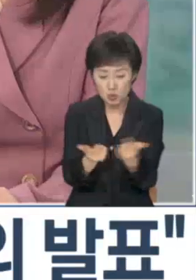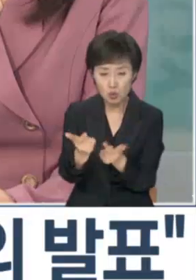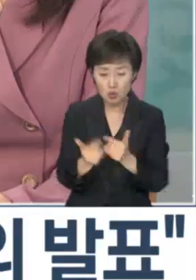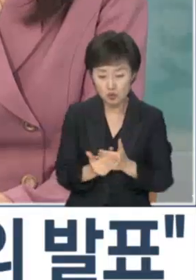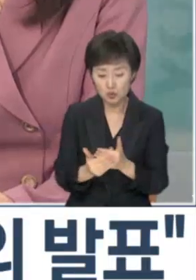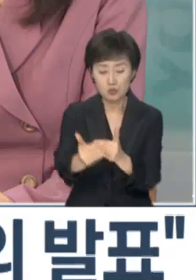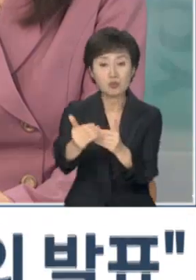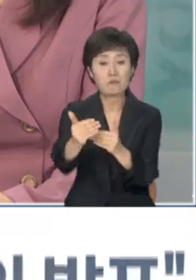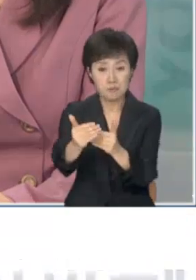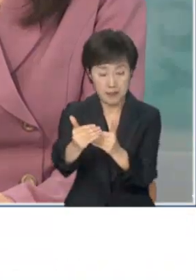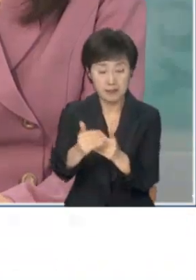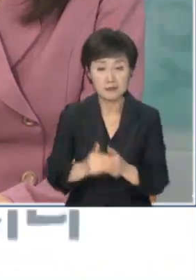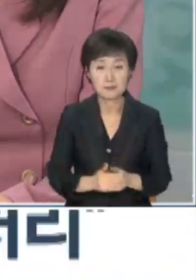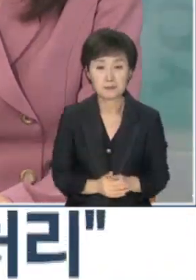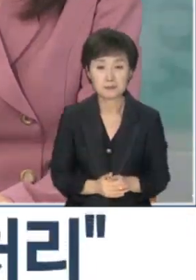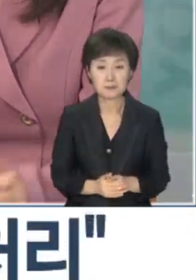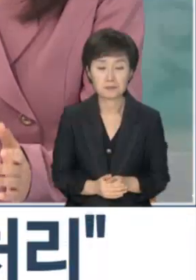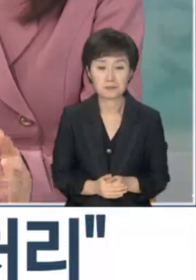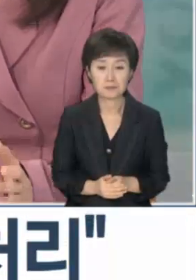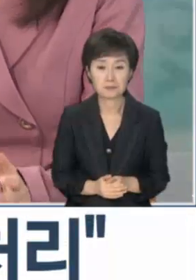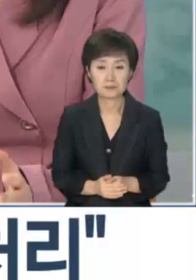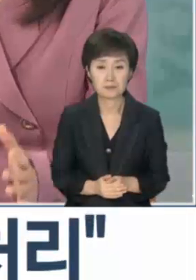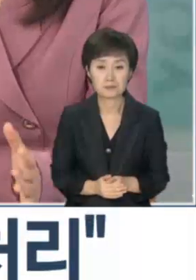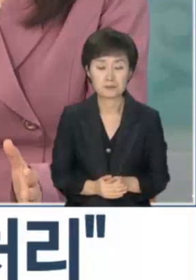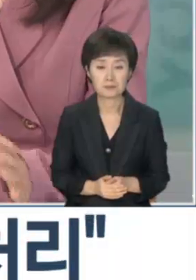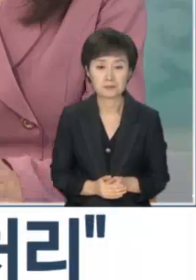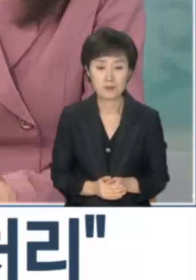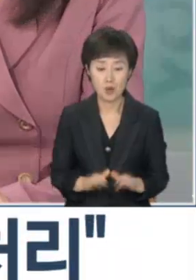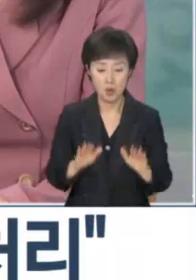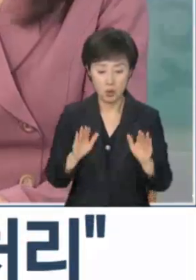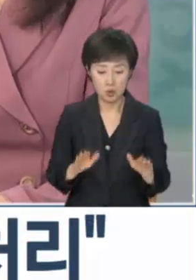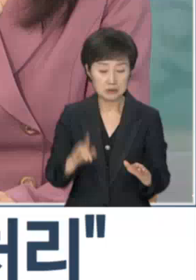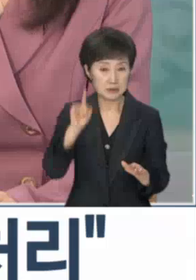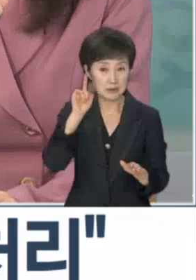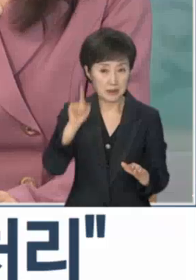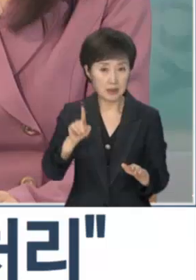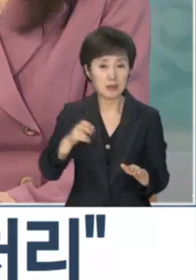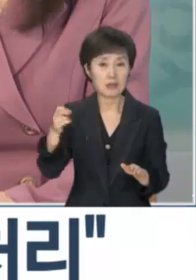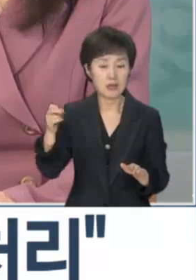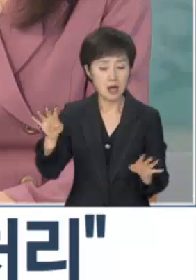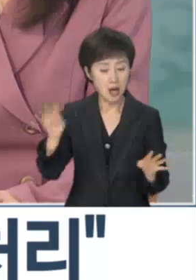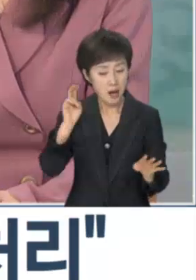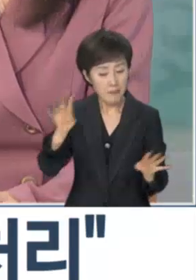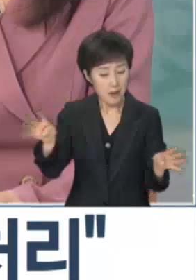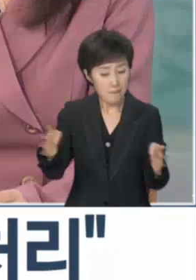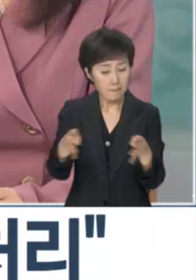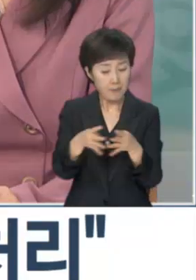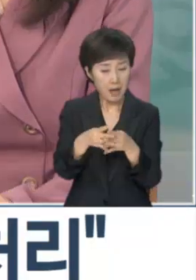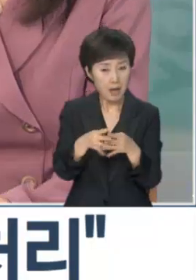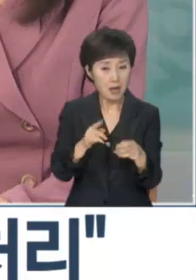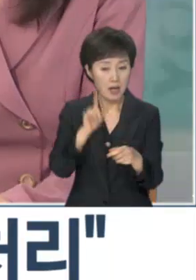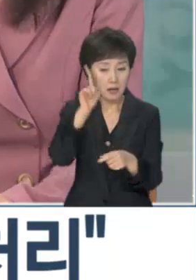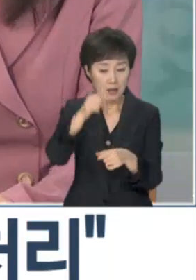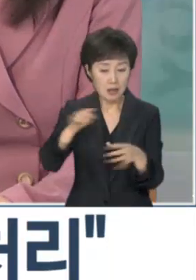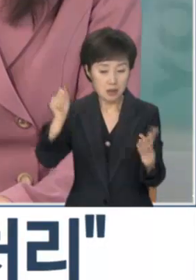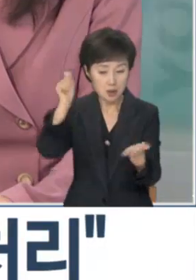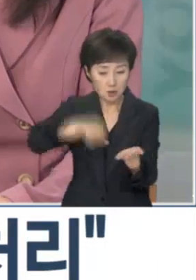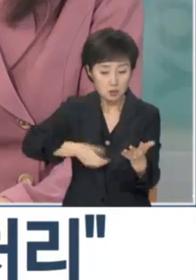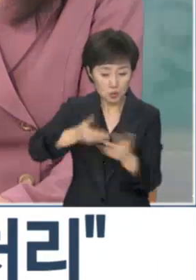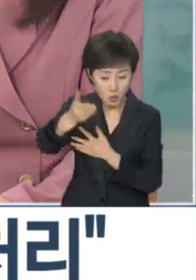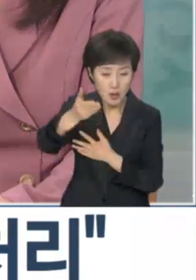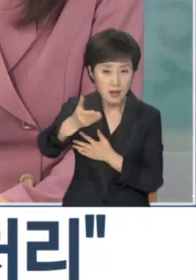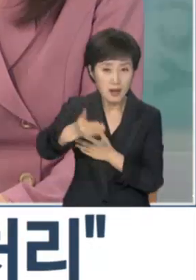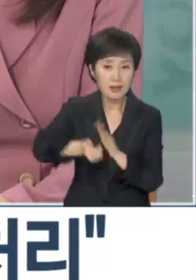과정을 지내왔다라고 생각이 듭니다. 제가 또 알기로는 뭐 오늘 내일 안에 분명히 이제 합의가 돼서 내일 정도에 통과될 가능성이 일단은